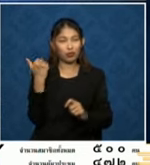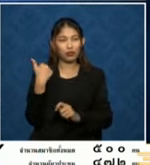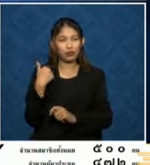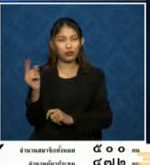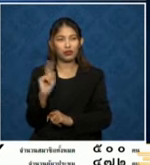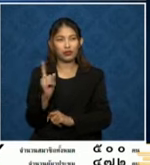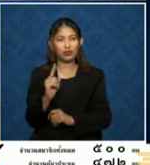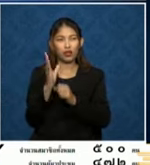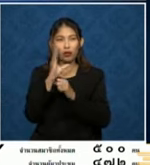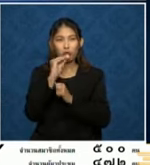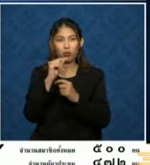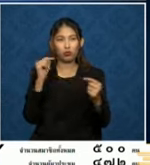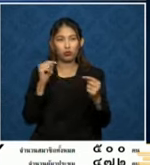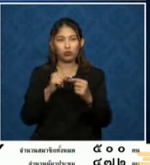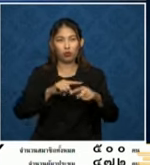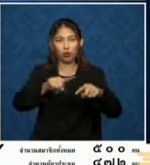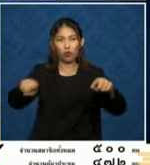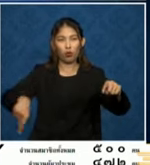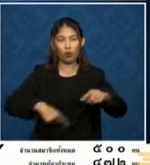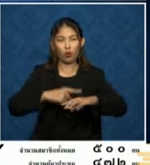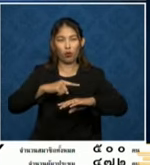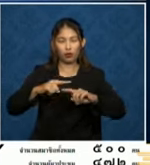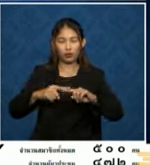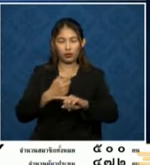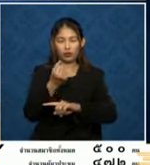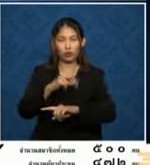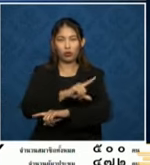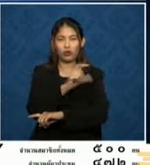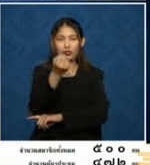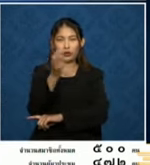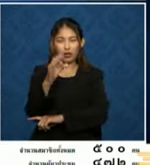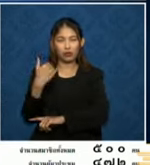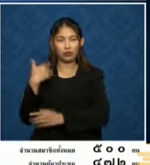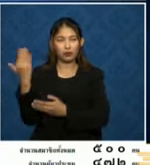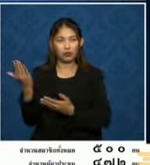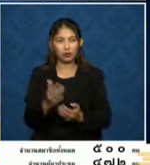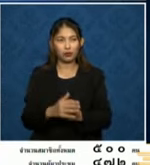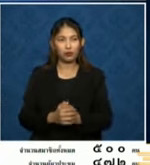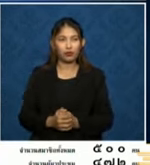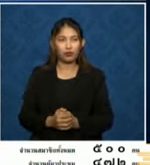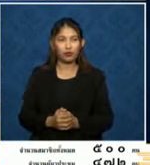ว้ในเวทีเสวนาที่ลานคนเมืองวันที่19ธันวาคมไว้แบบนี้ครับเชิญฟังคลิปครับ